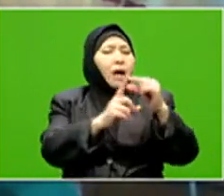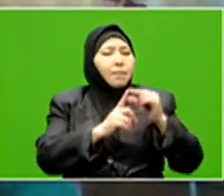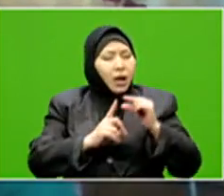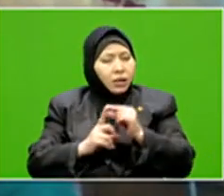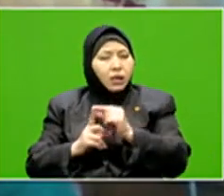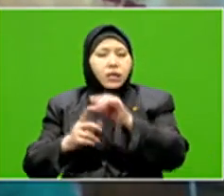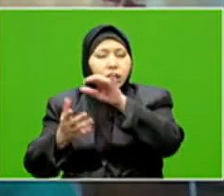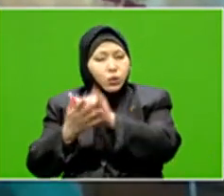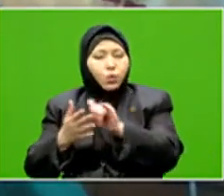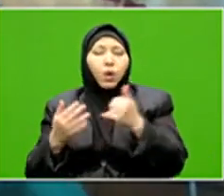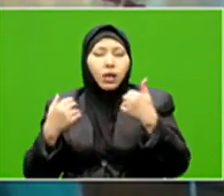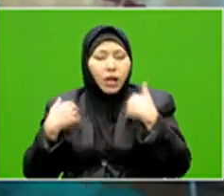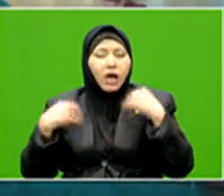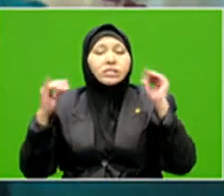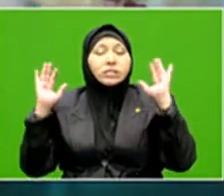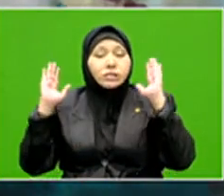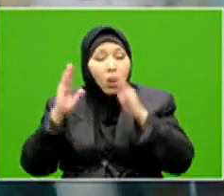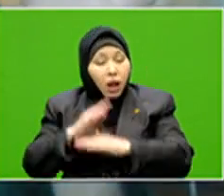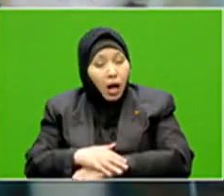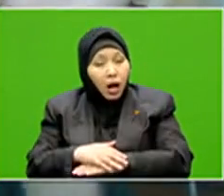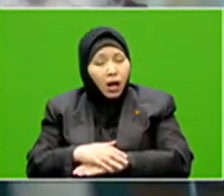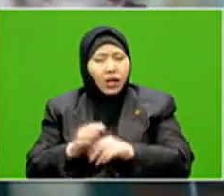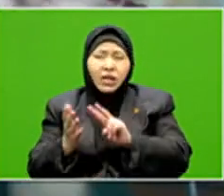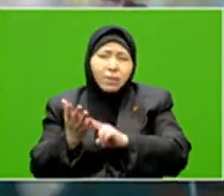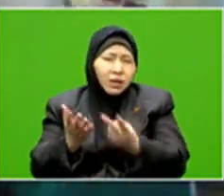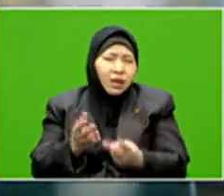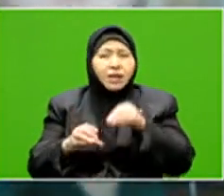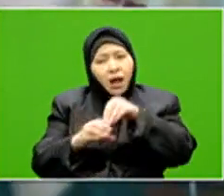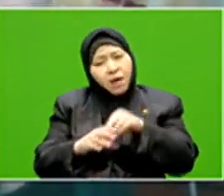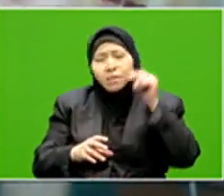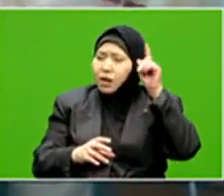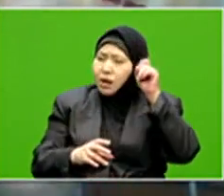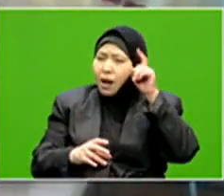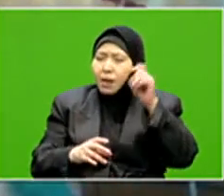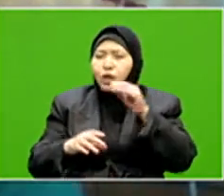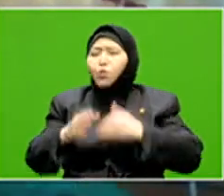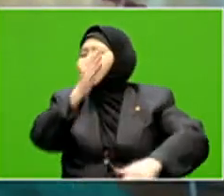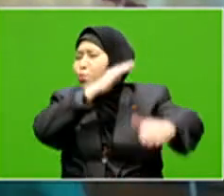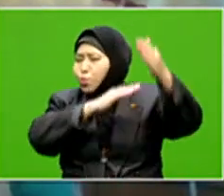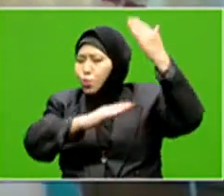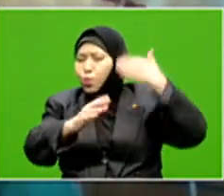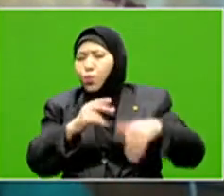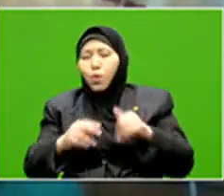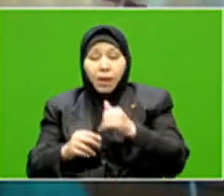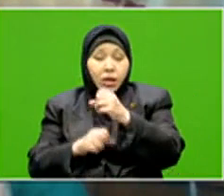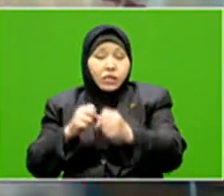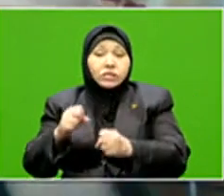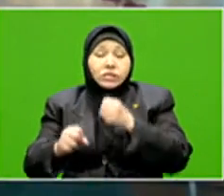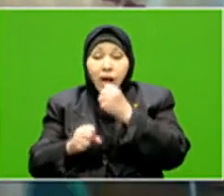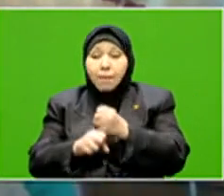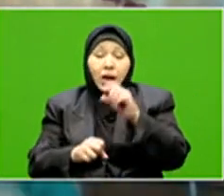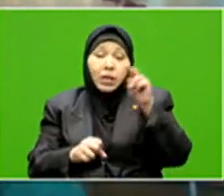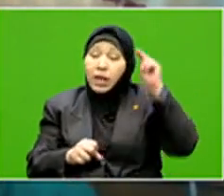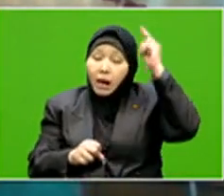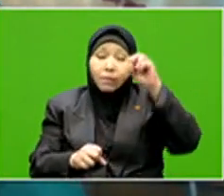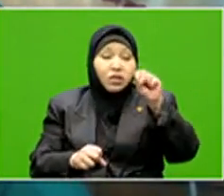di sini iaitu salat, walaupun ianya ditafsirkan dalam kefahaman yang dahulu pada zaman Nabi Syuaib iaitu kehidupan beragamanya, tetapi dalam